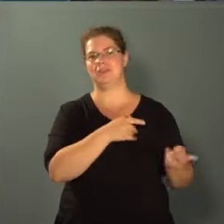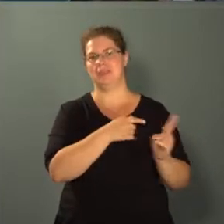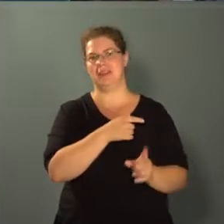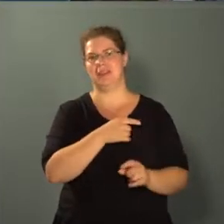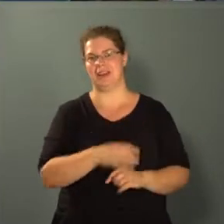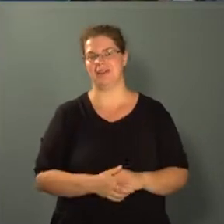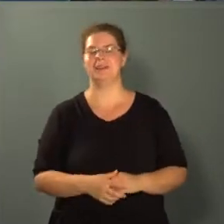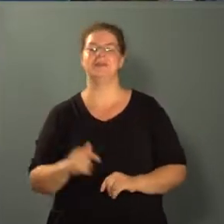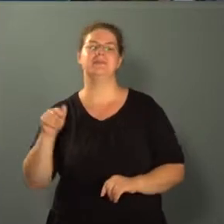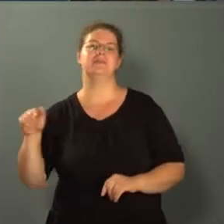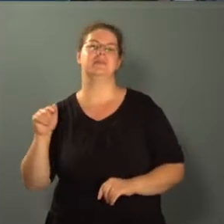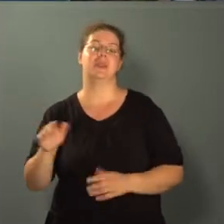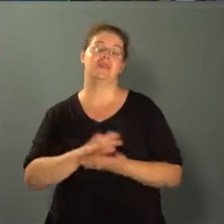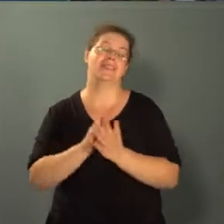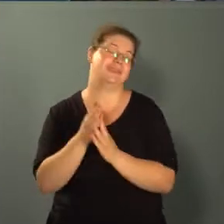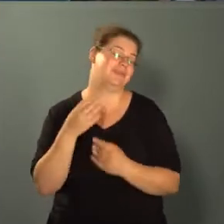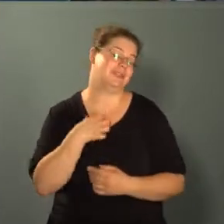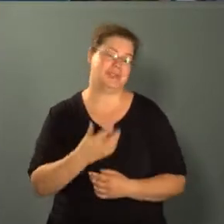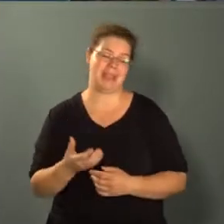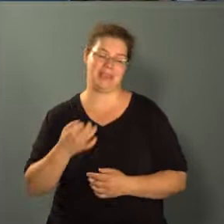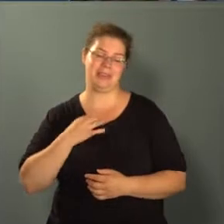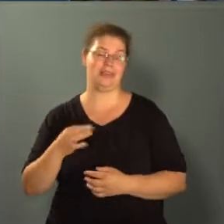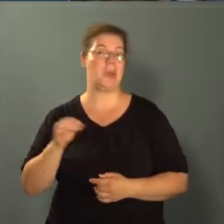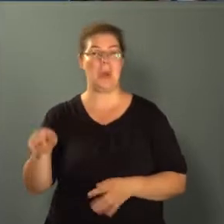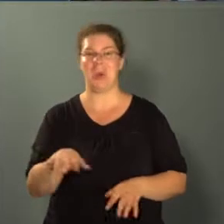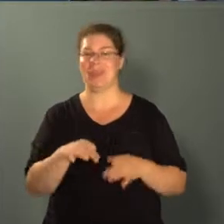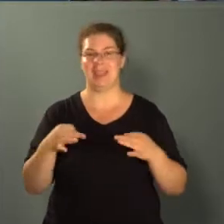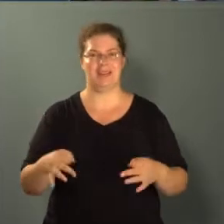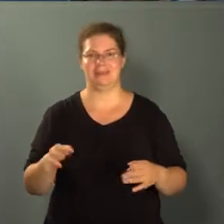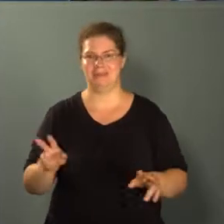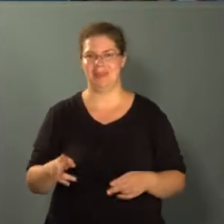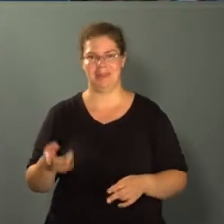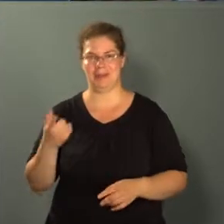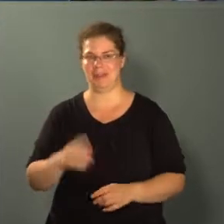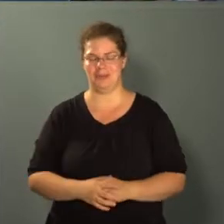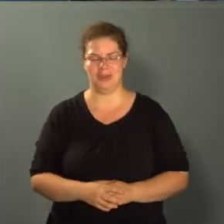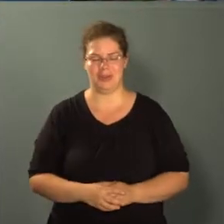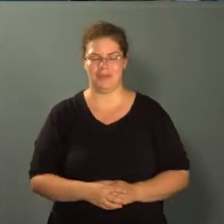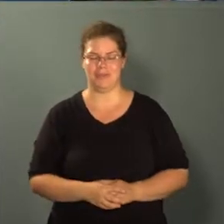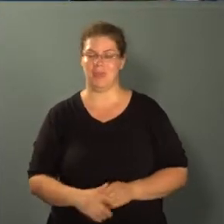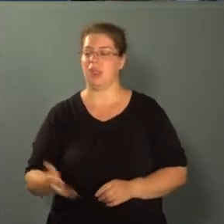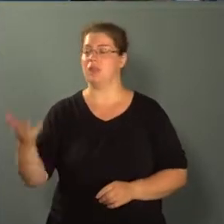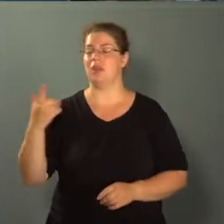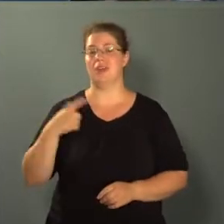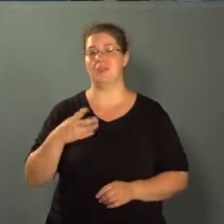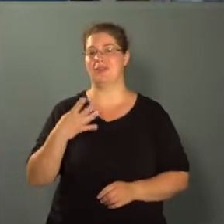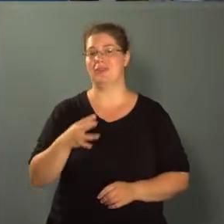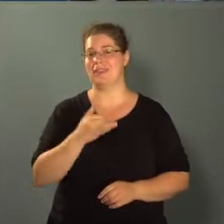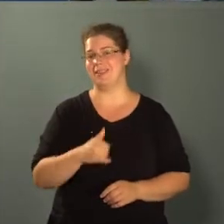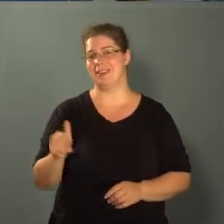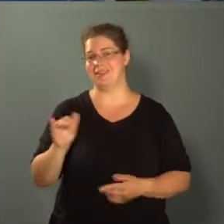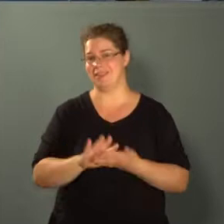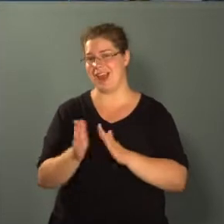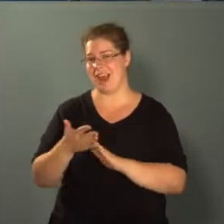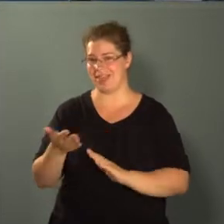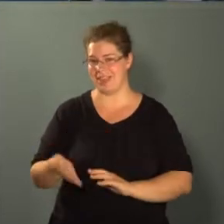be. A feleségem egy csodálatos asszony, tehát nélküle ez nem lett volna. Tavaly voltunk 40 éves